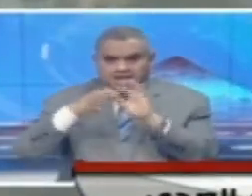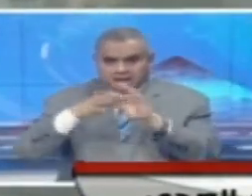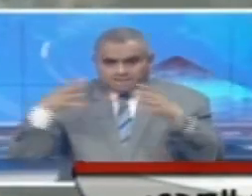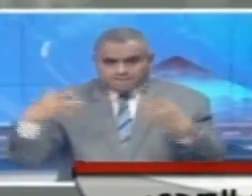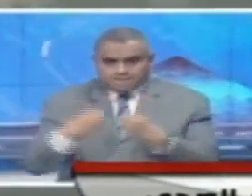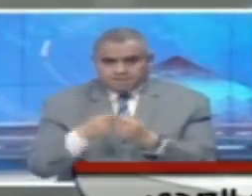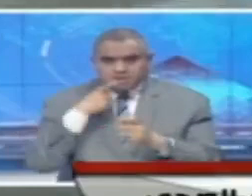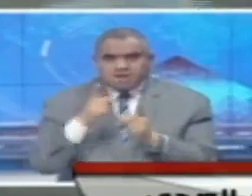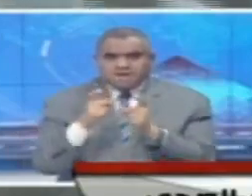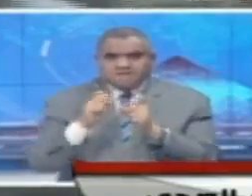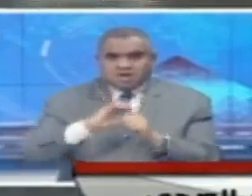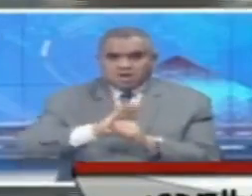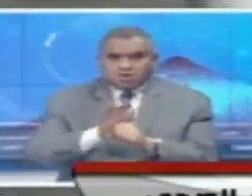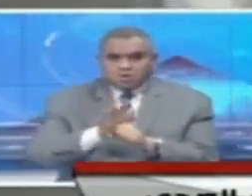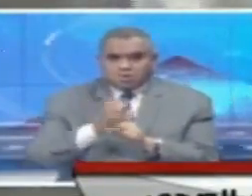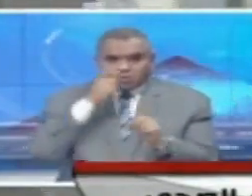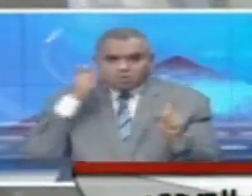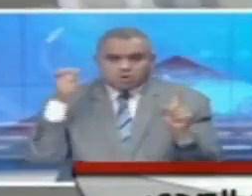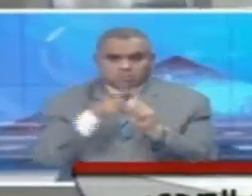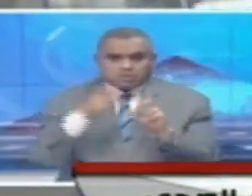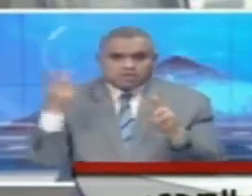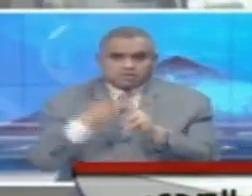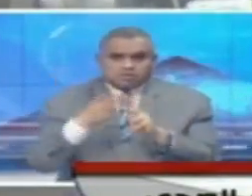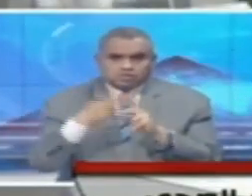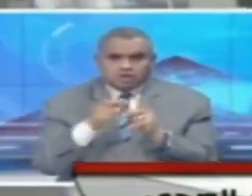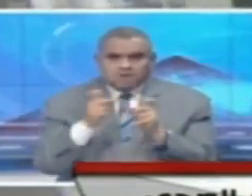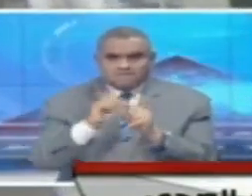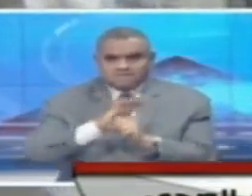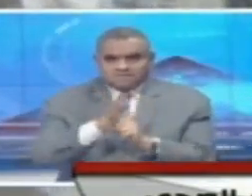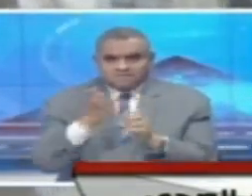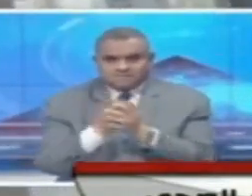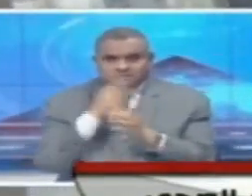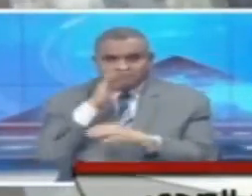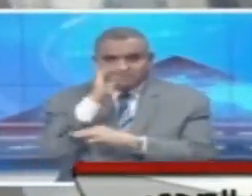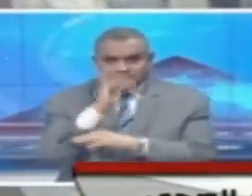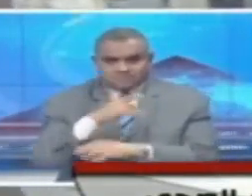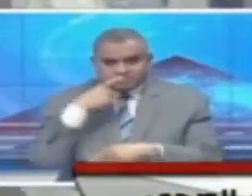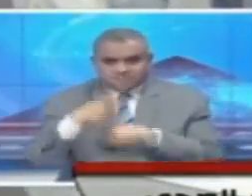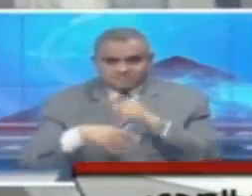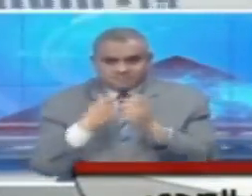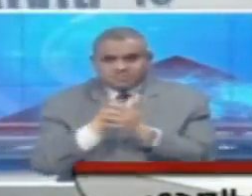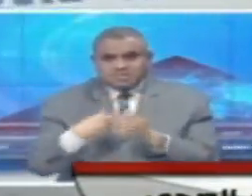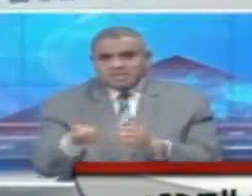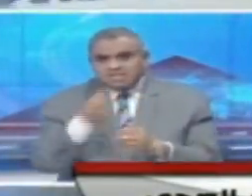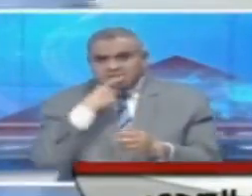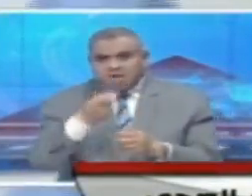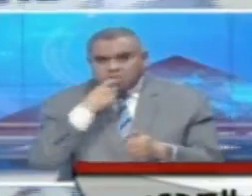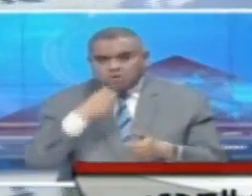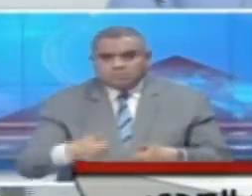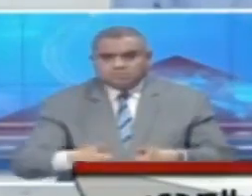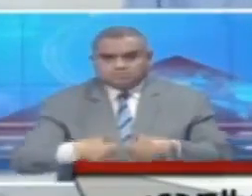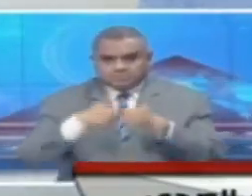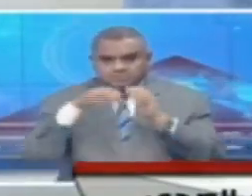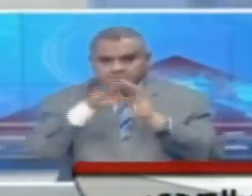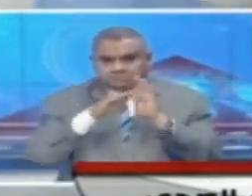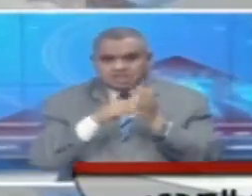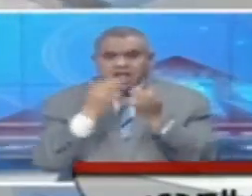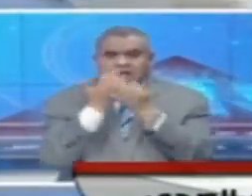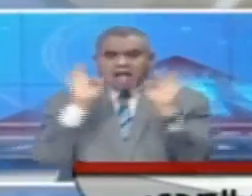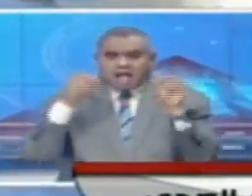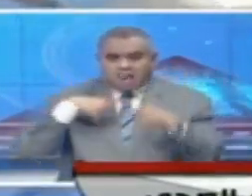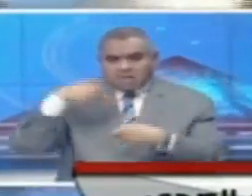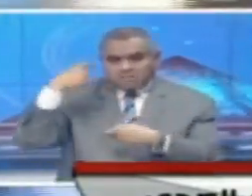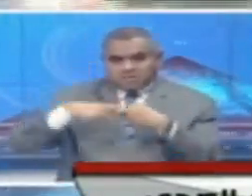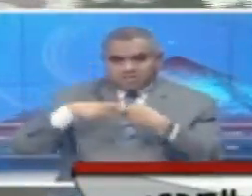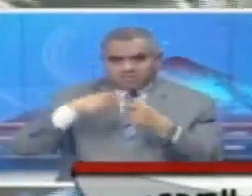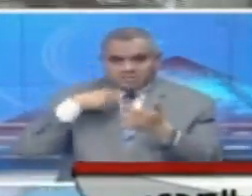جائحة كورونا وحماية المواطنين من فيروس غير واضح المعالم بتوفير العلاج اللازم وفقا للمعايير العالمية من